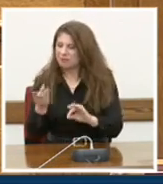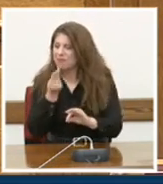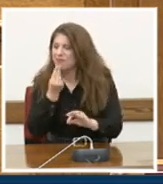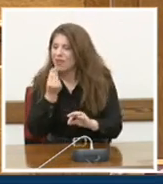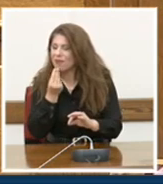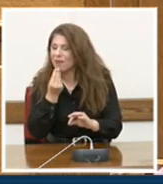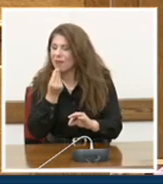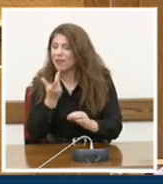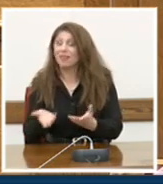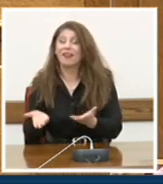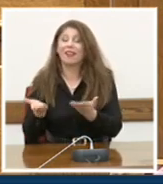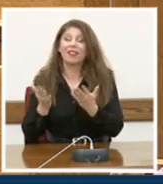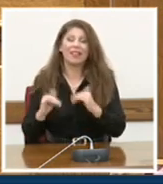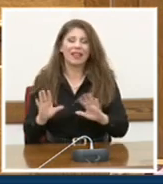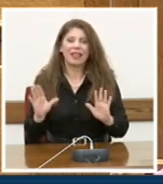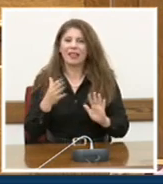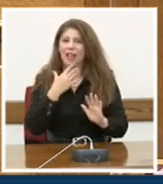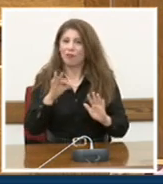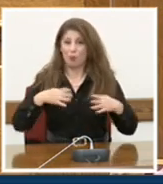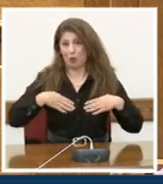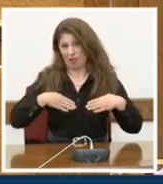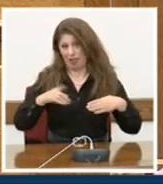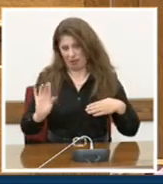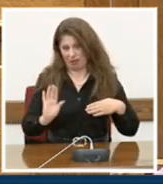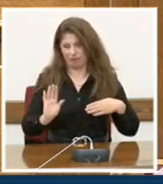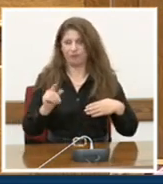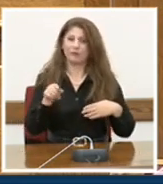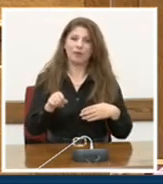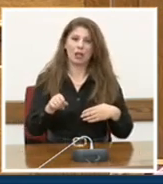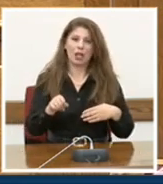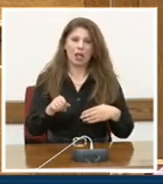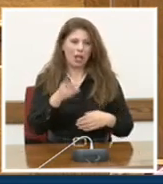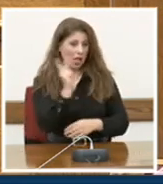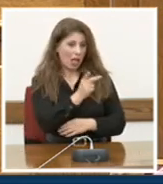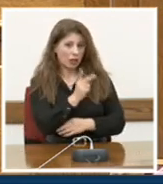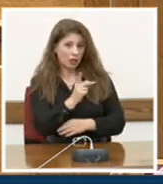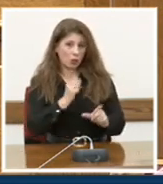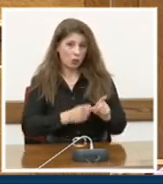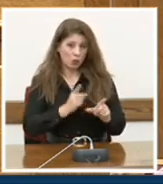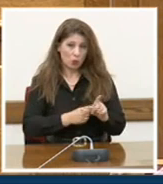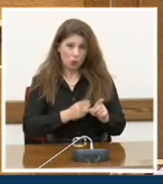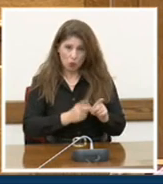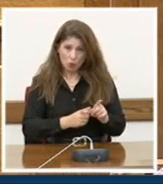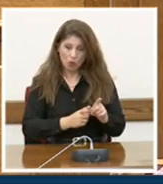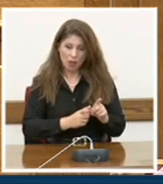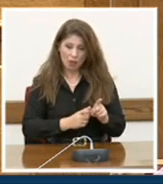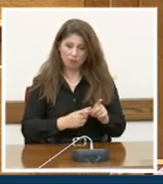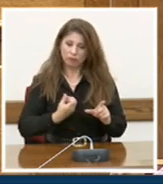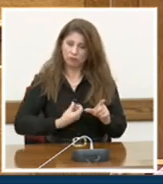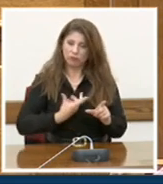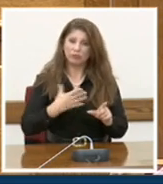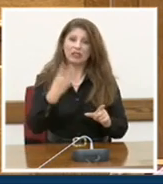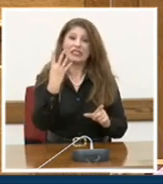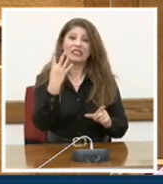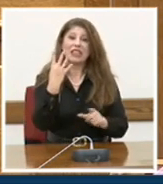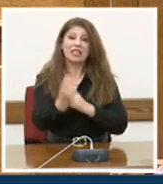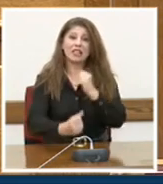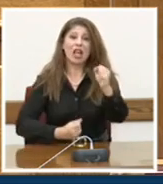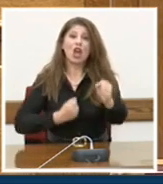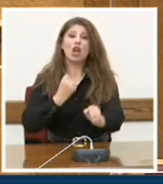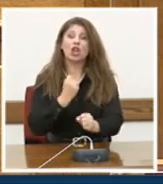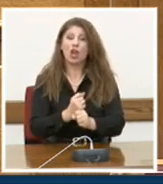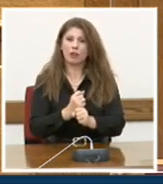Τη μομφή του, αντίθετα, το Κομμουνιστικό Κόμμα Ελλάδας την εκφράζει ασταμάτητα εδώ και 4 χρόνια.